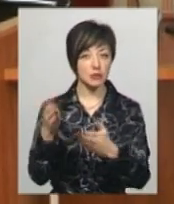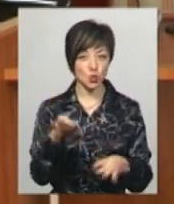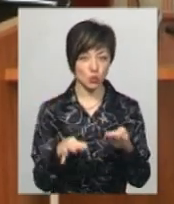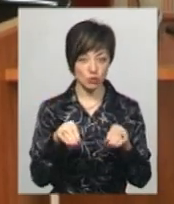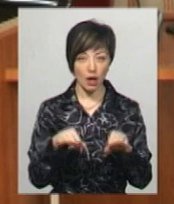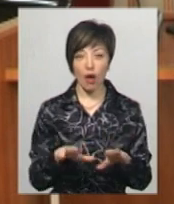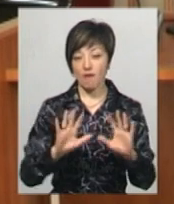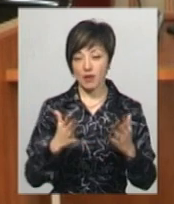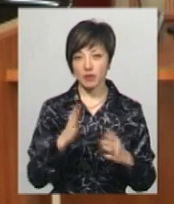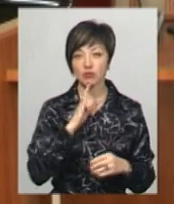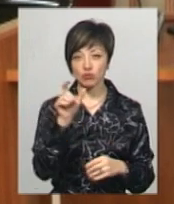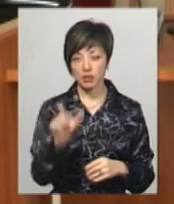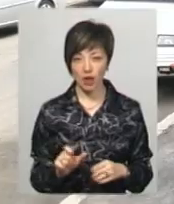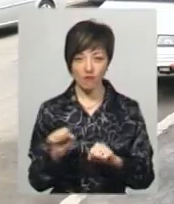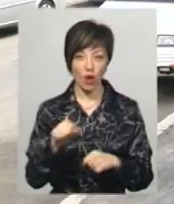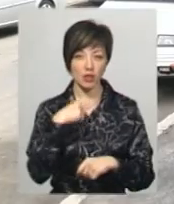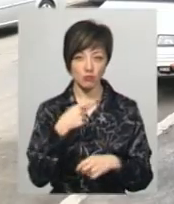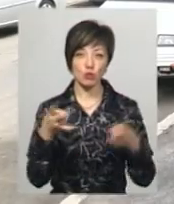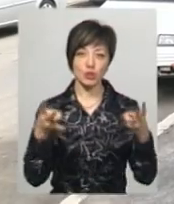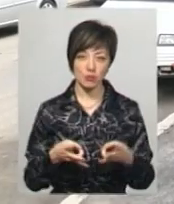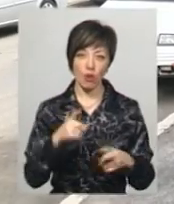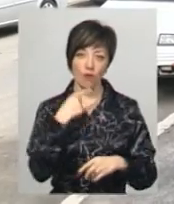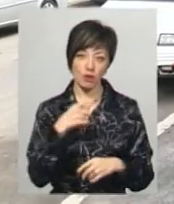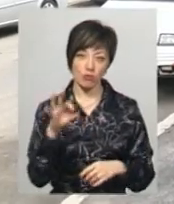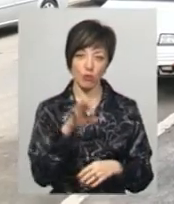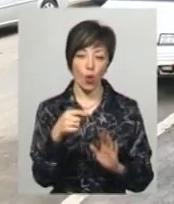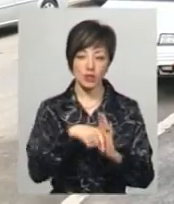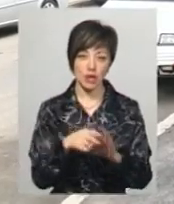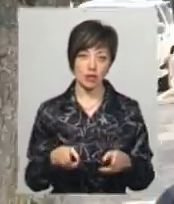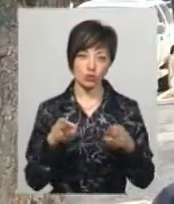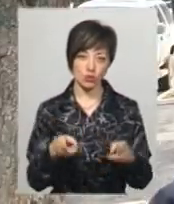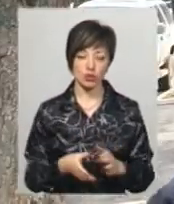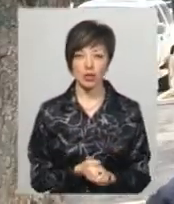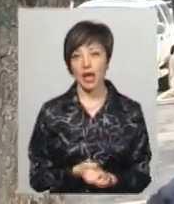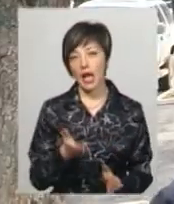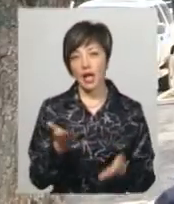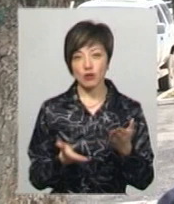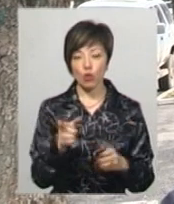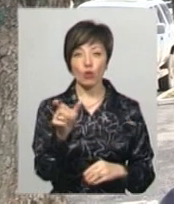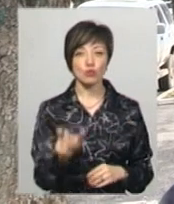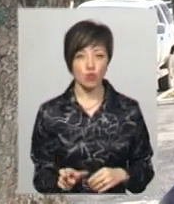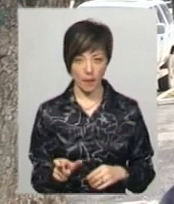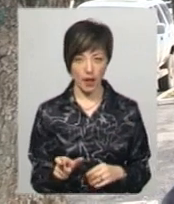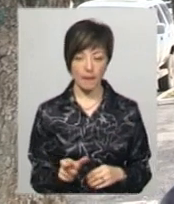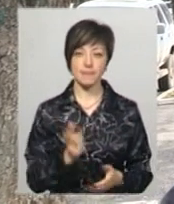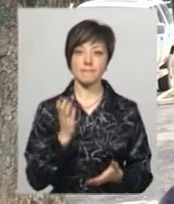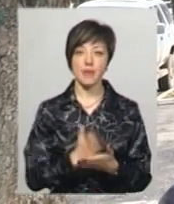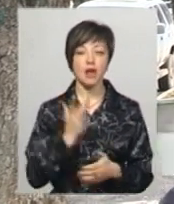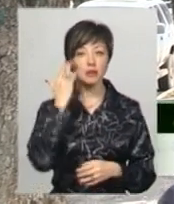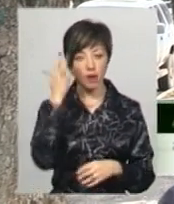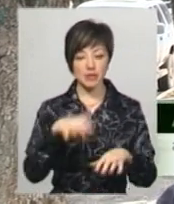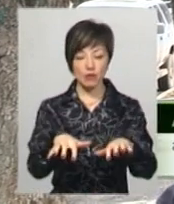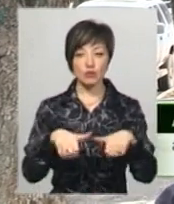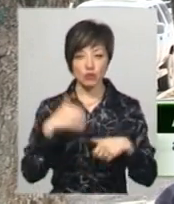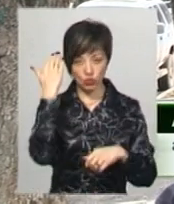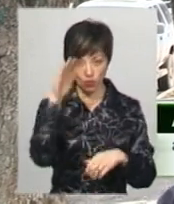У випадку хмельничанки адвокат каже, потрібно говорити про ознаки злочину. Якщо особа має намір